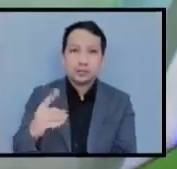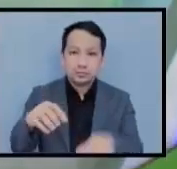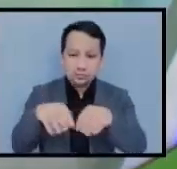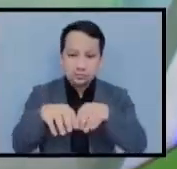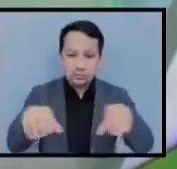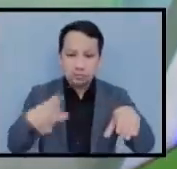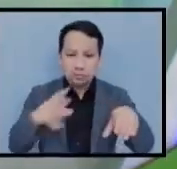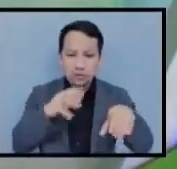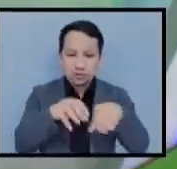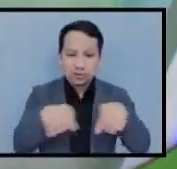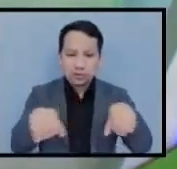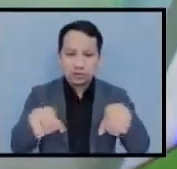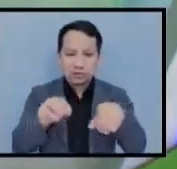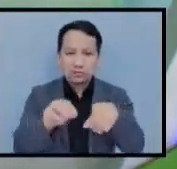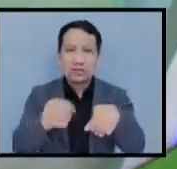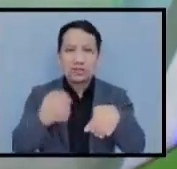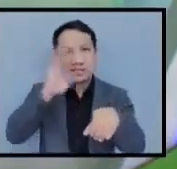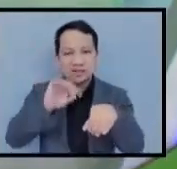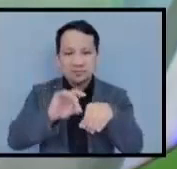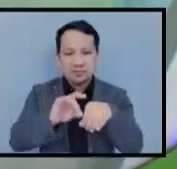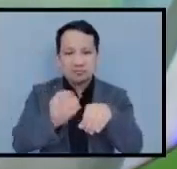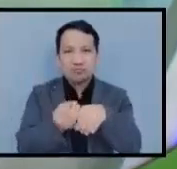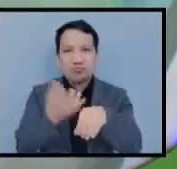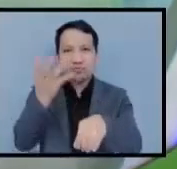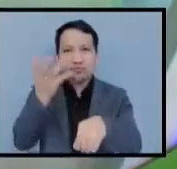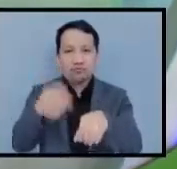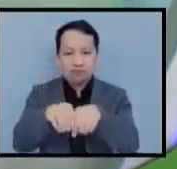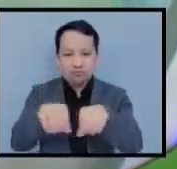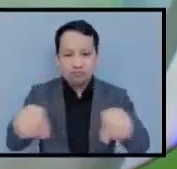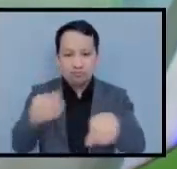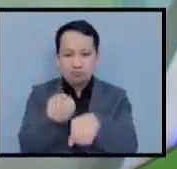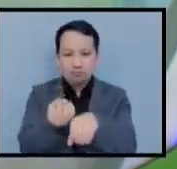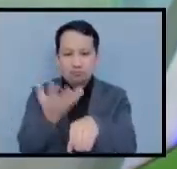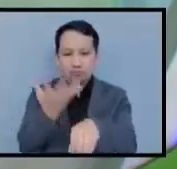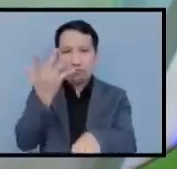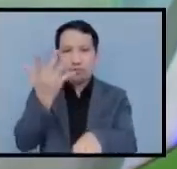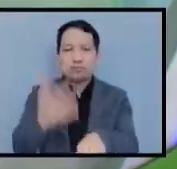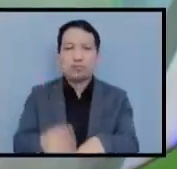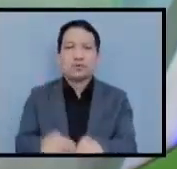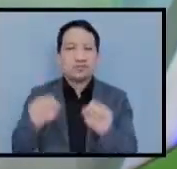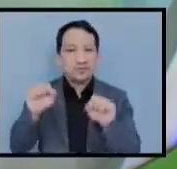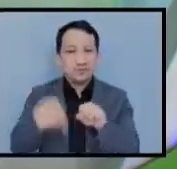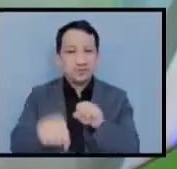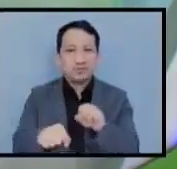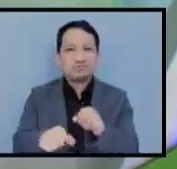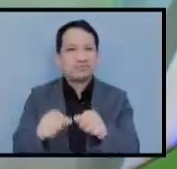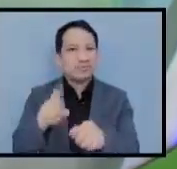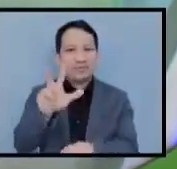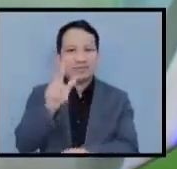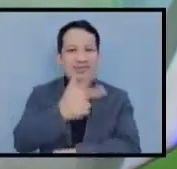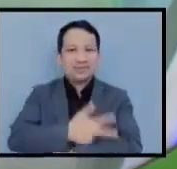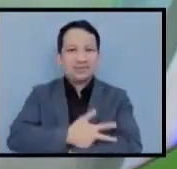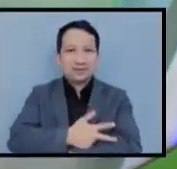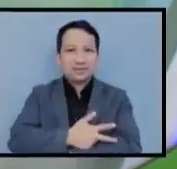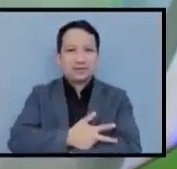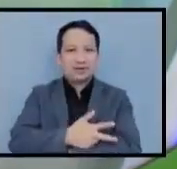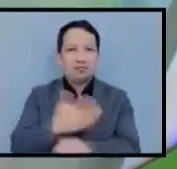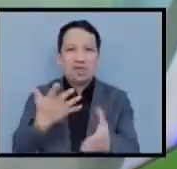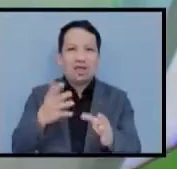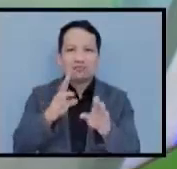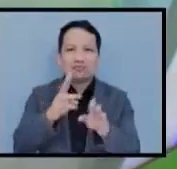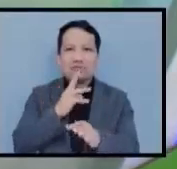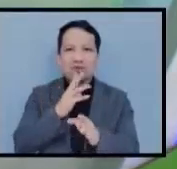dyan, tatlong araw na walang tubig ang mga residente sa Maynila, Makati City, Parañaque City at Pasay